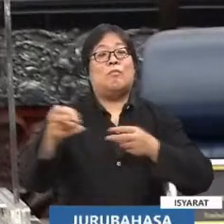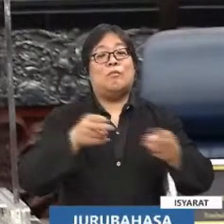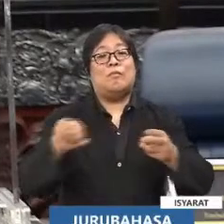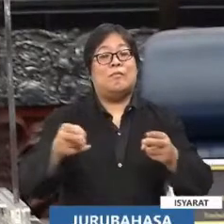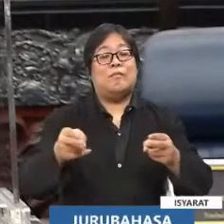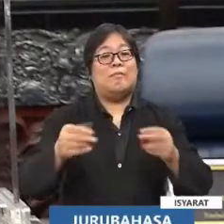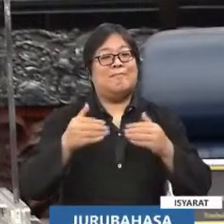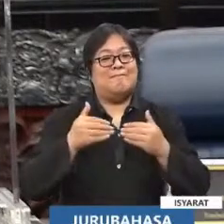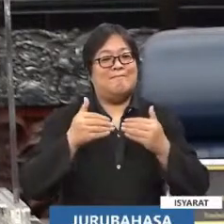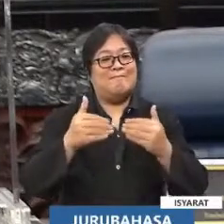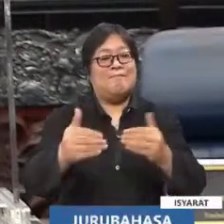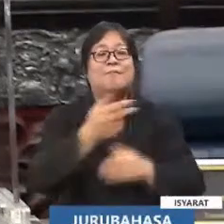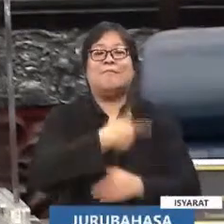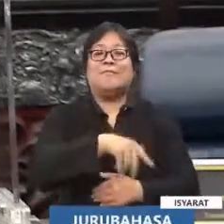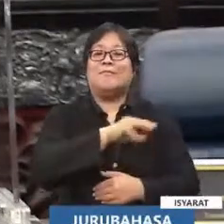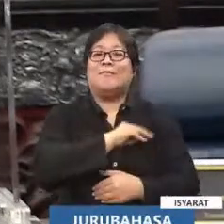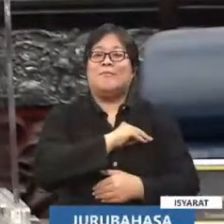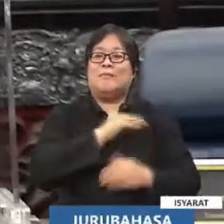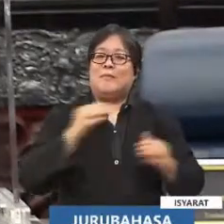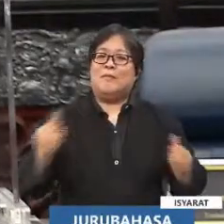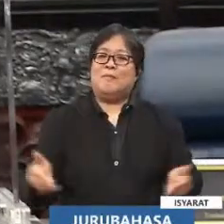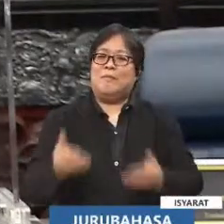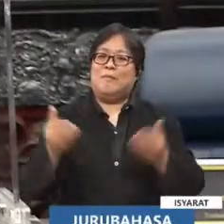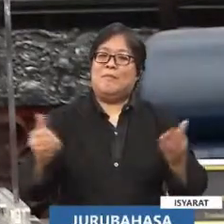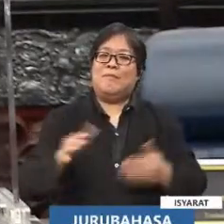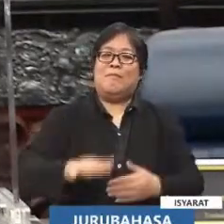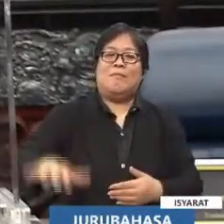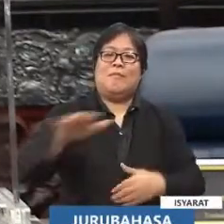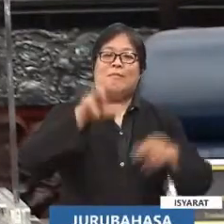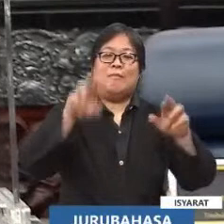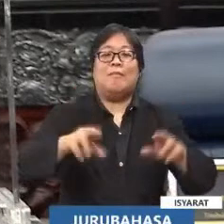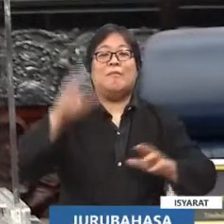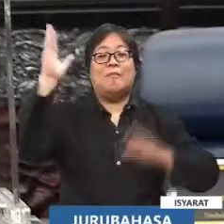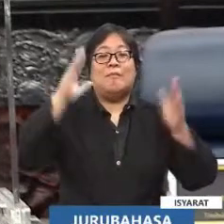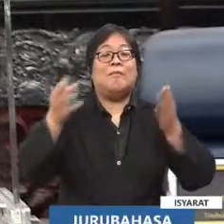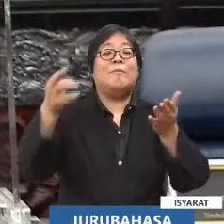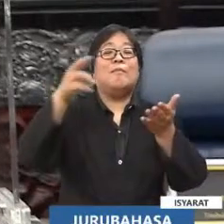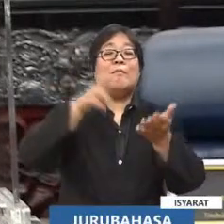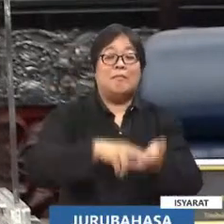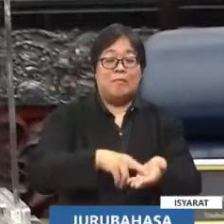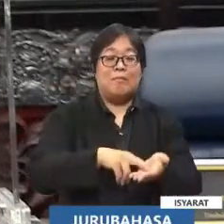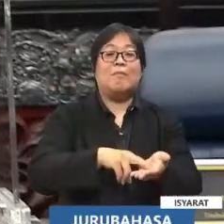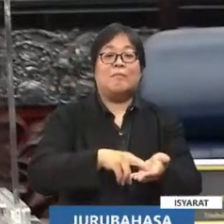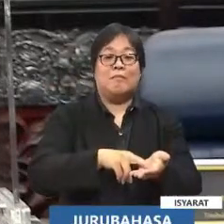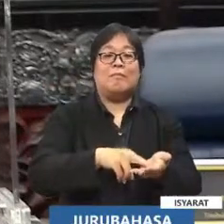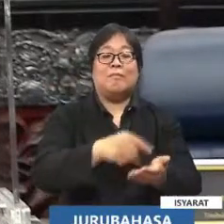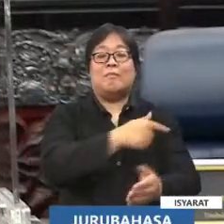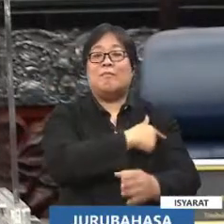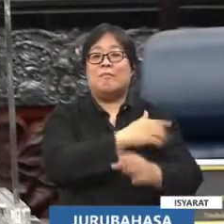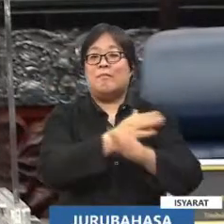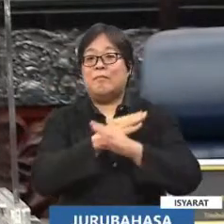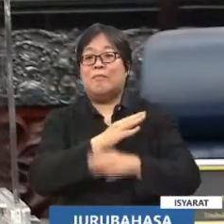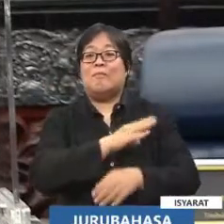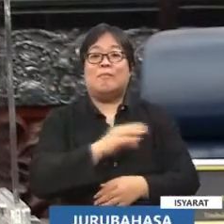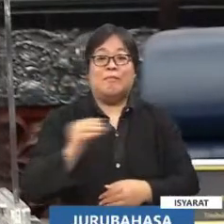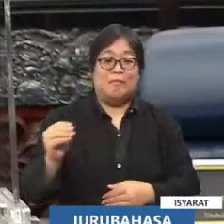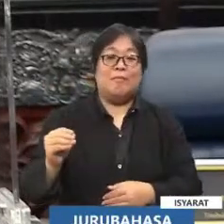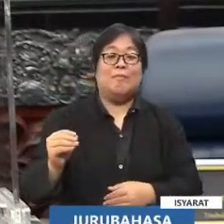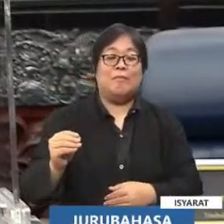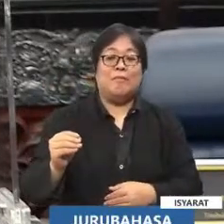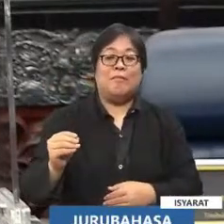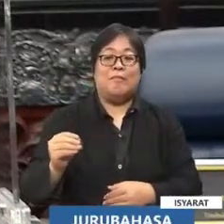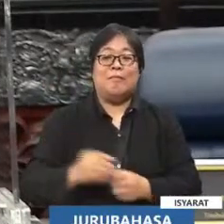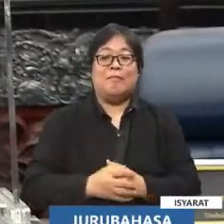untuk keterusan kementerian untuk menggalakkan lebih ramai rakyat Malaysia untuk mendaftar. Bukan saja yang itu, dan seterusnya bersedia untuk